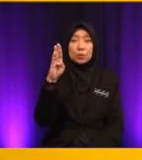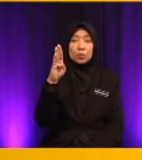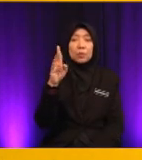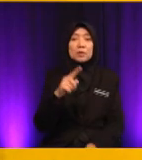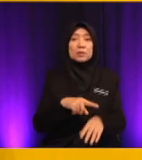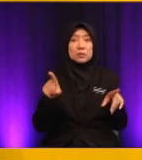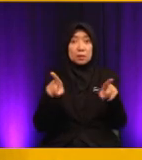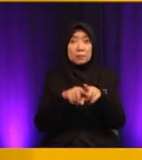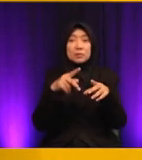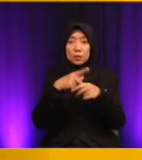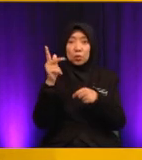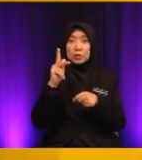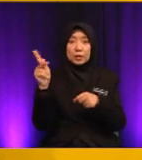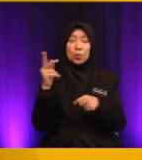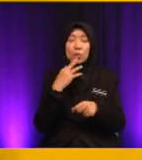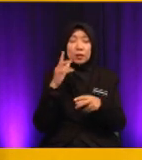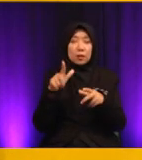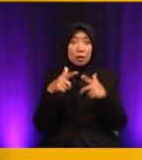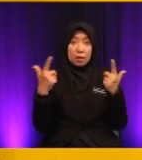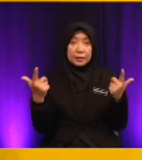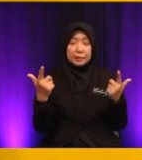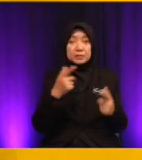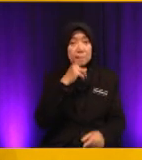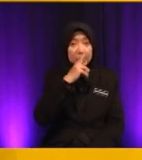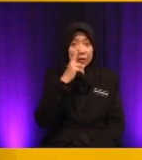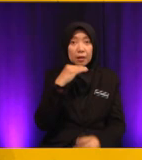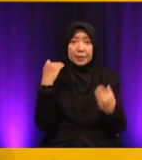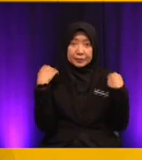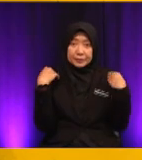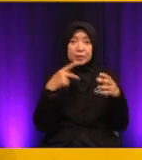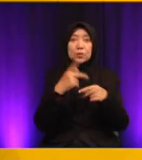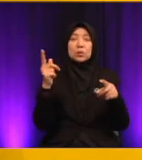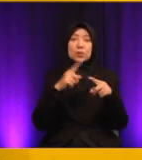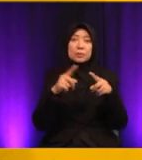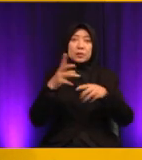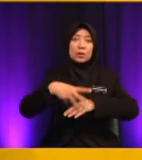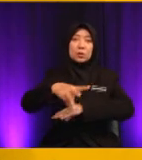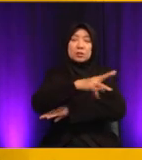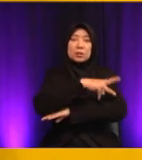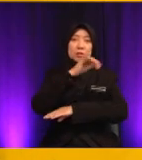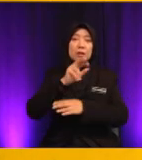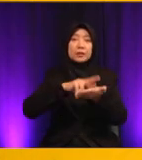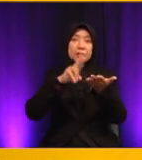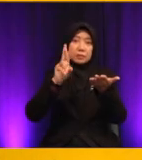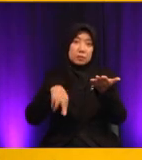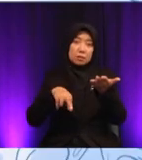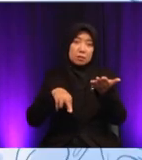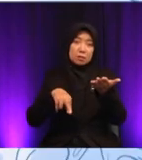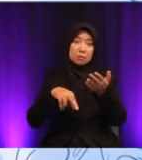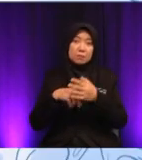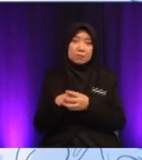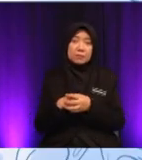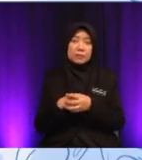mengeluarkan warna-warnanya lain juga tapi ada pada kawasan yang rendah ada juga keluar